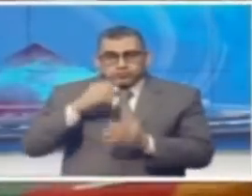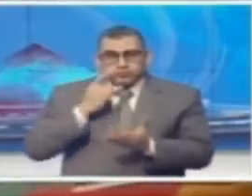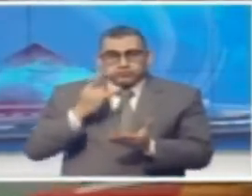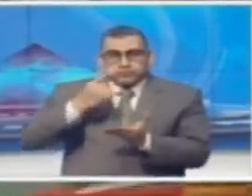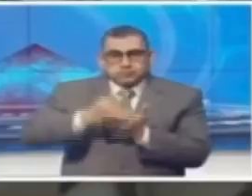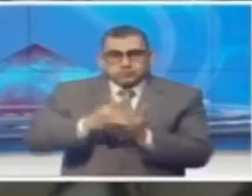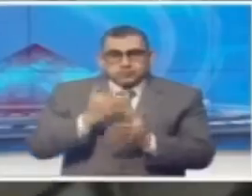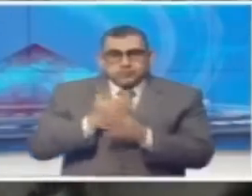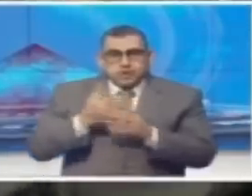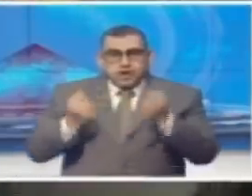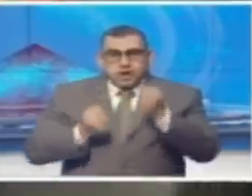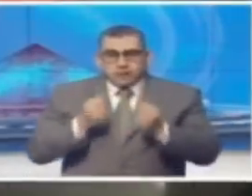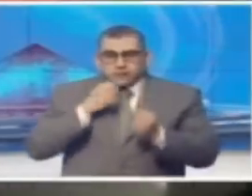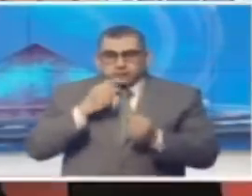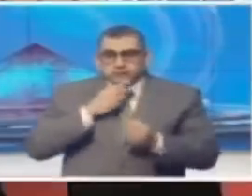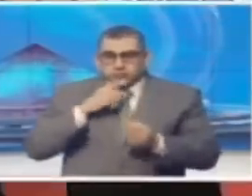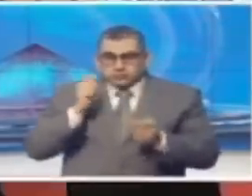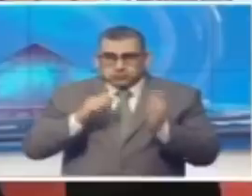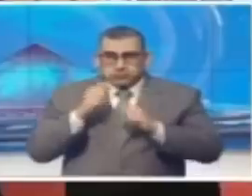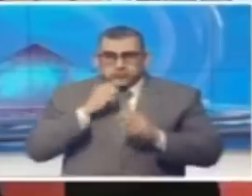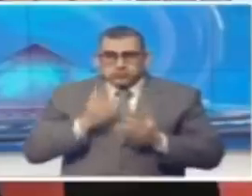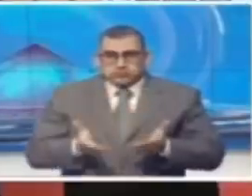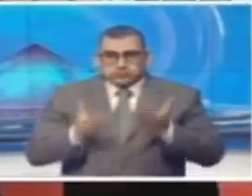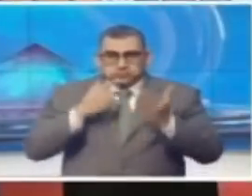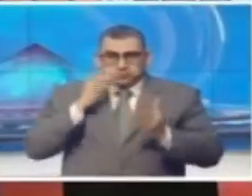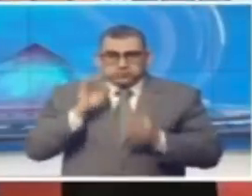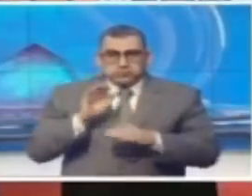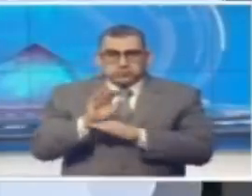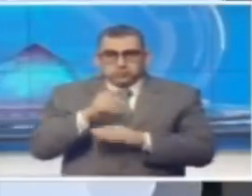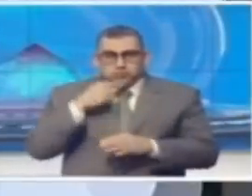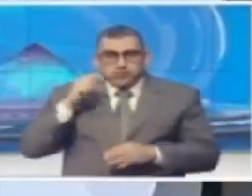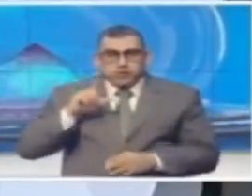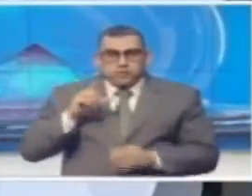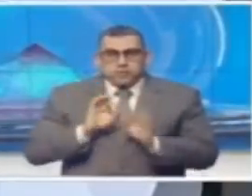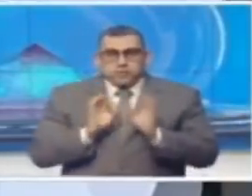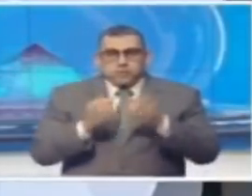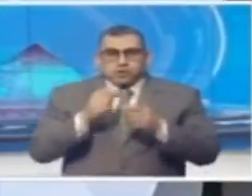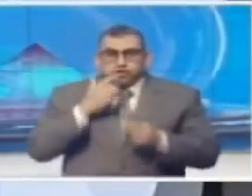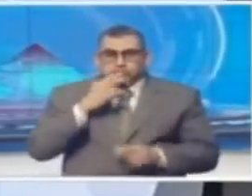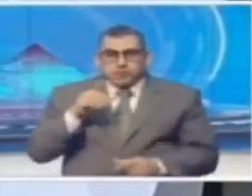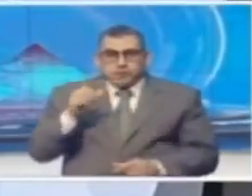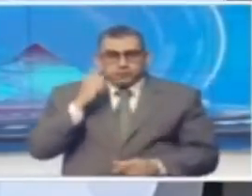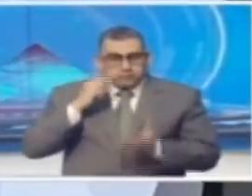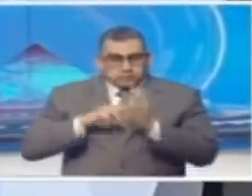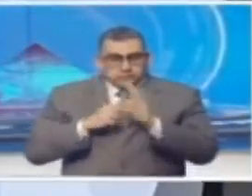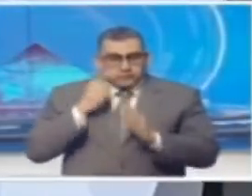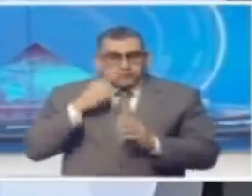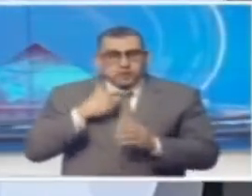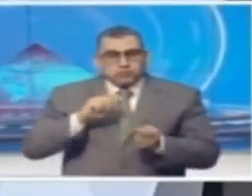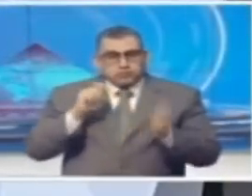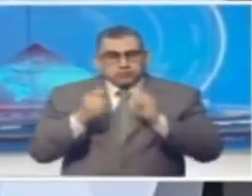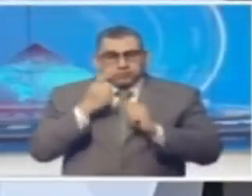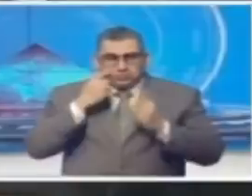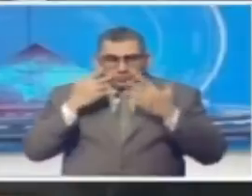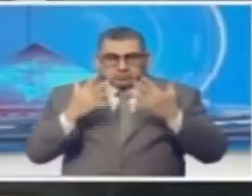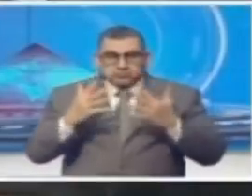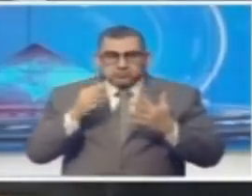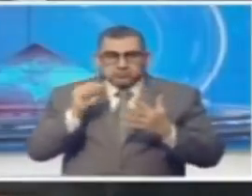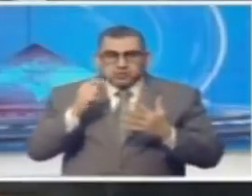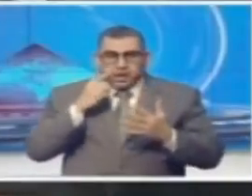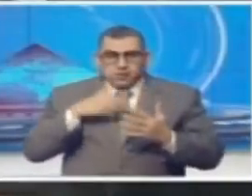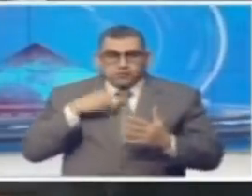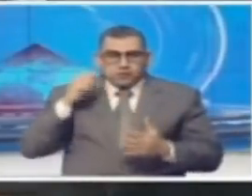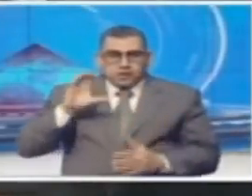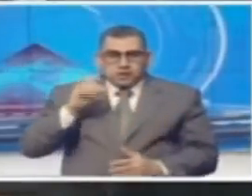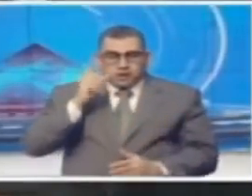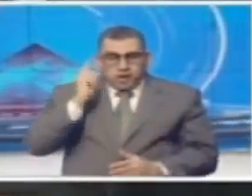كفاءة السيارات بالمحافظة. تلك المبادرة التي أطلقها مجموعة من الشباب لتفعيل الهوية البصرية لأسوان ووجه